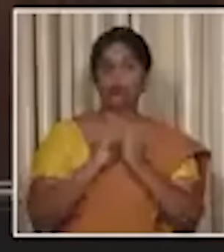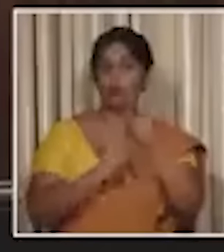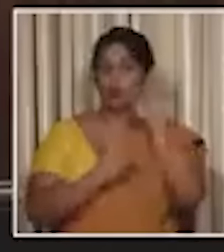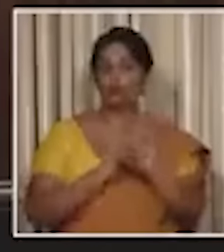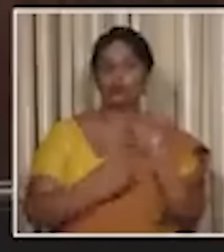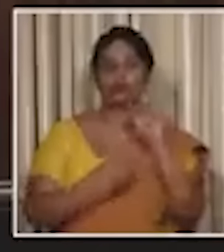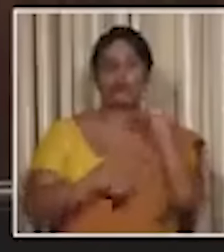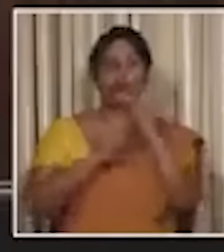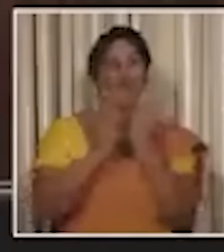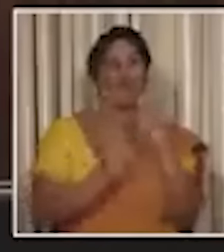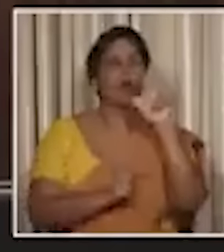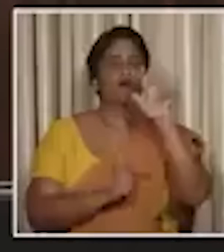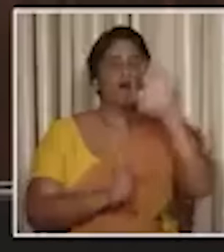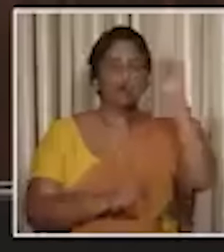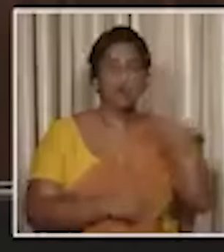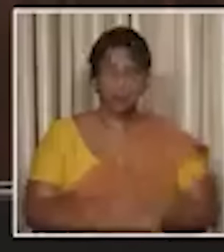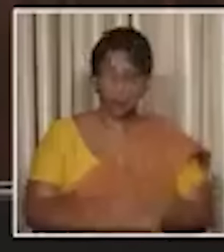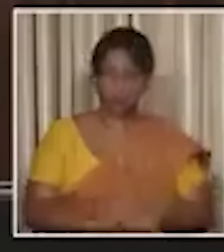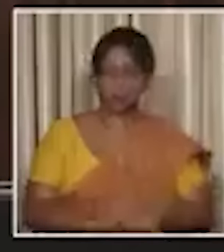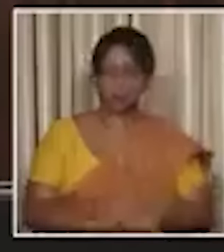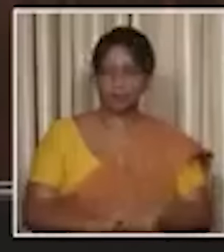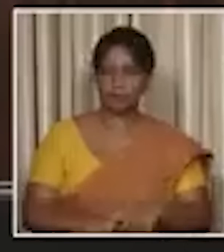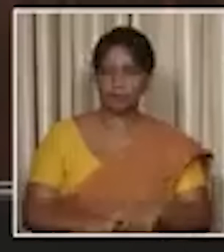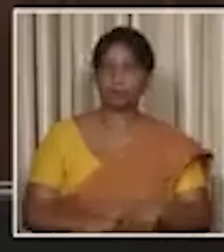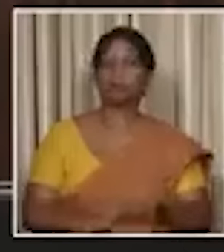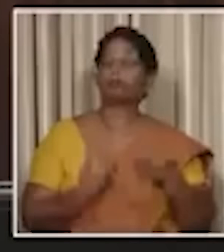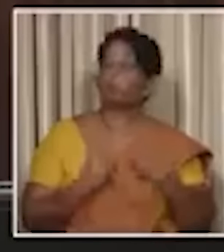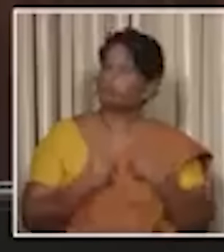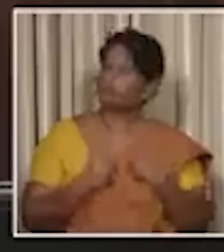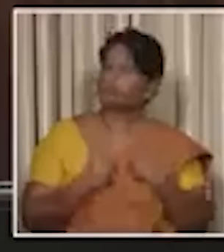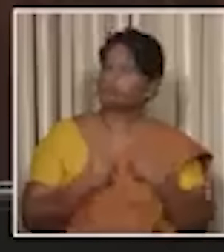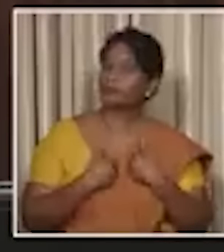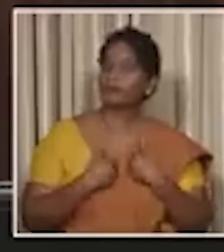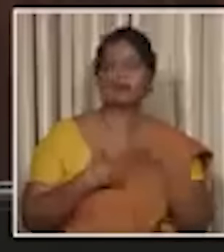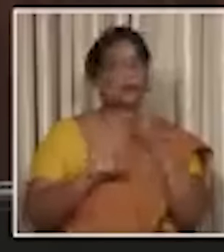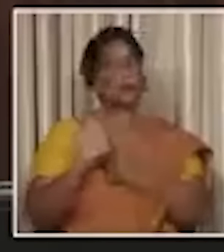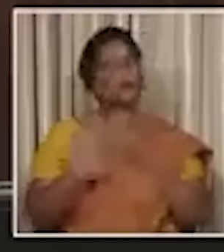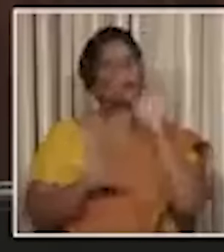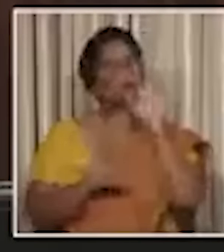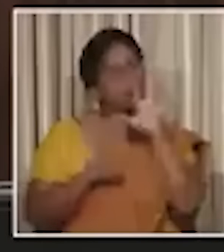மட்டத்தில் பணியாற்றிய பிரதான நிறுவனத்திலிருந்து விலகி அந்த